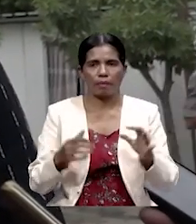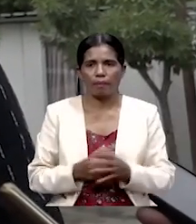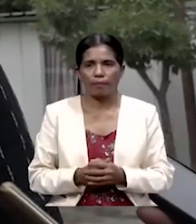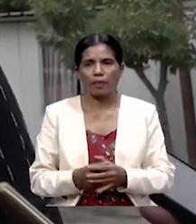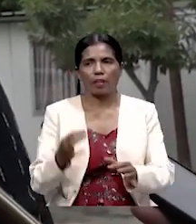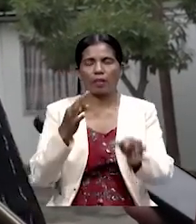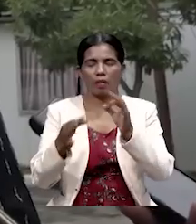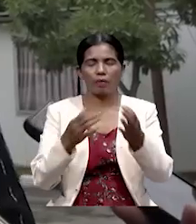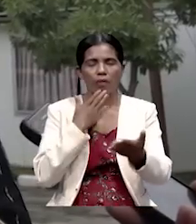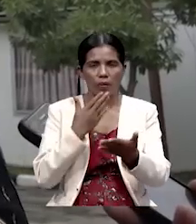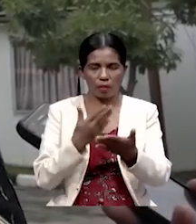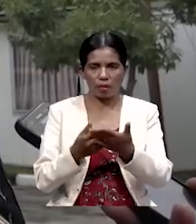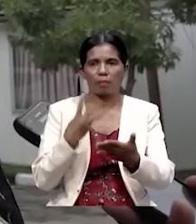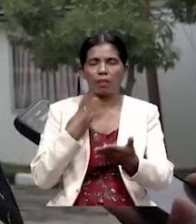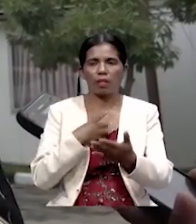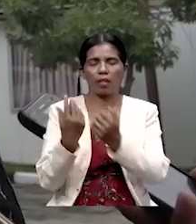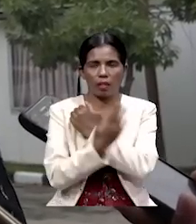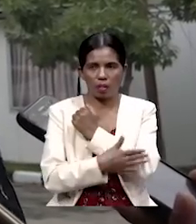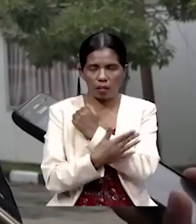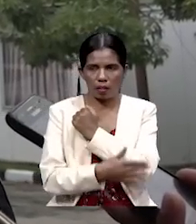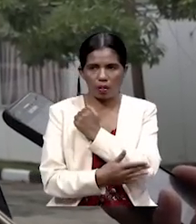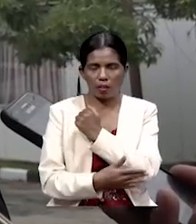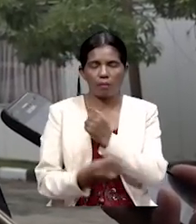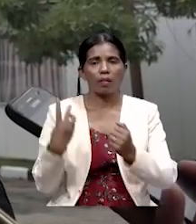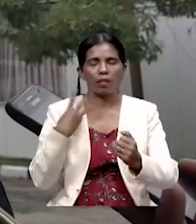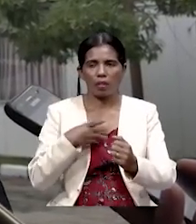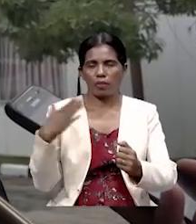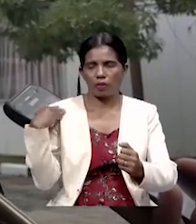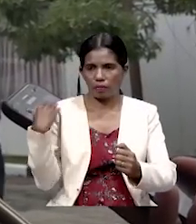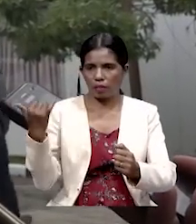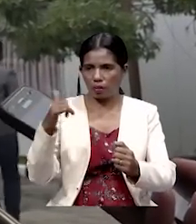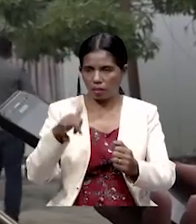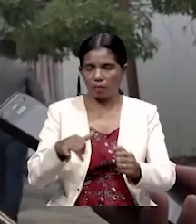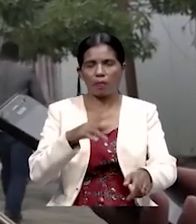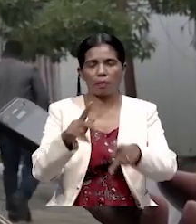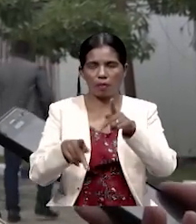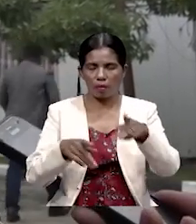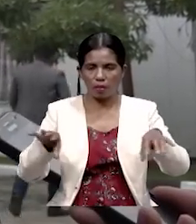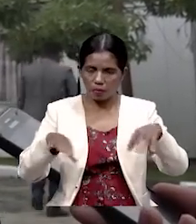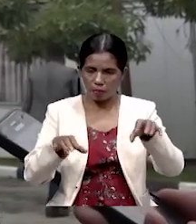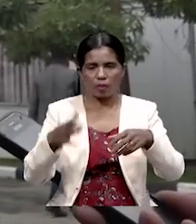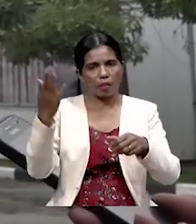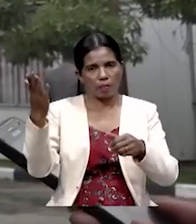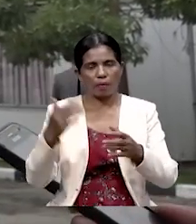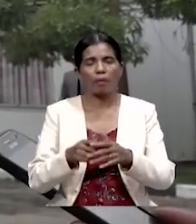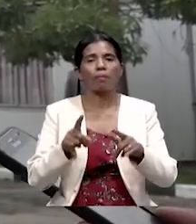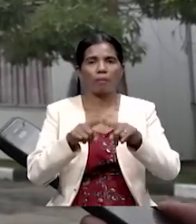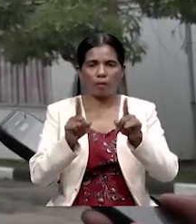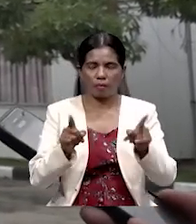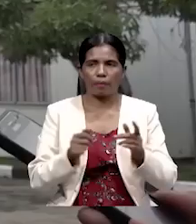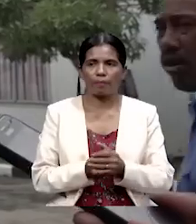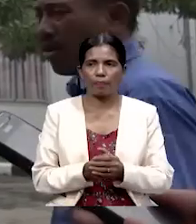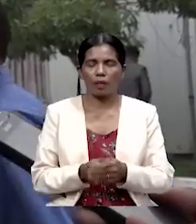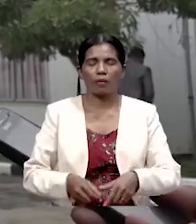Mas kini benefício ni eba ita ni nação, baik tanya zoben sira, baik tanya populasi sira, memang kuasa ribu sena ba. Mai be, ini